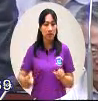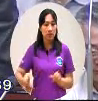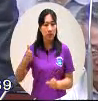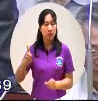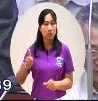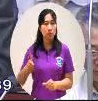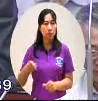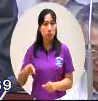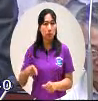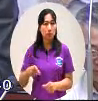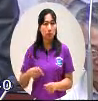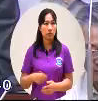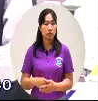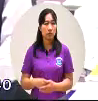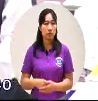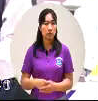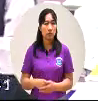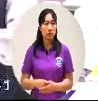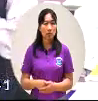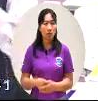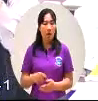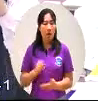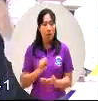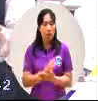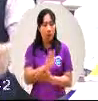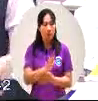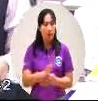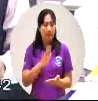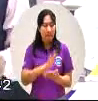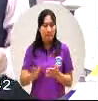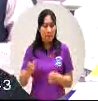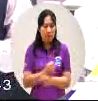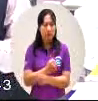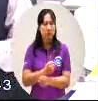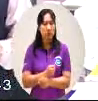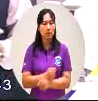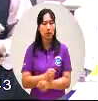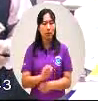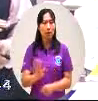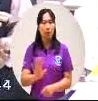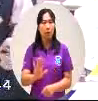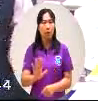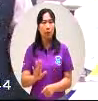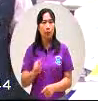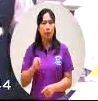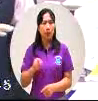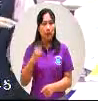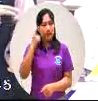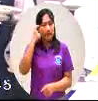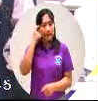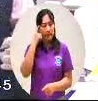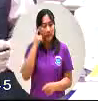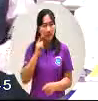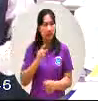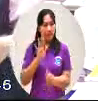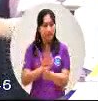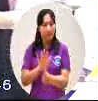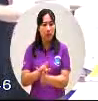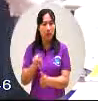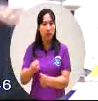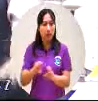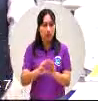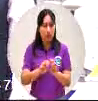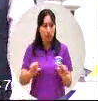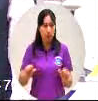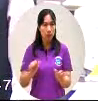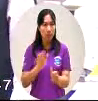留，看看有没有什么方法来协助这些原住民把这些土哦恢复到